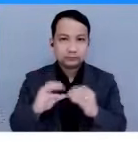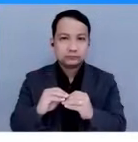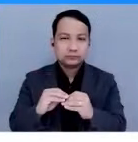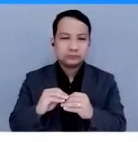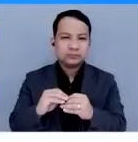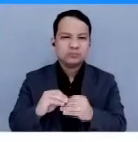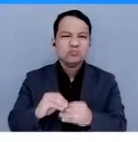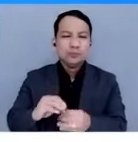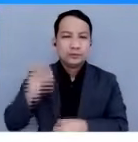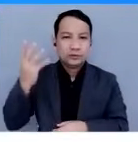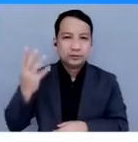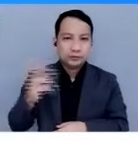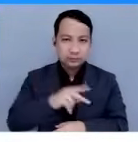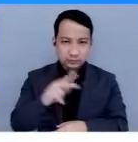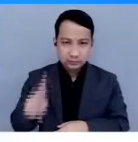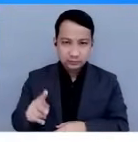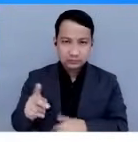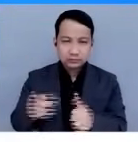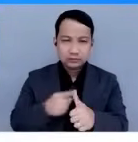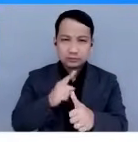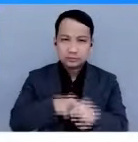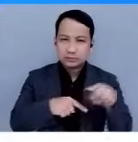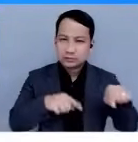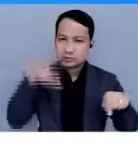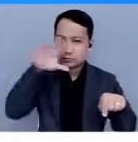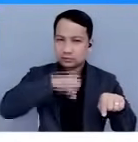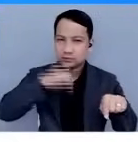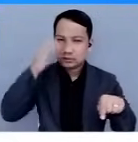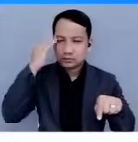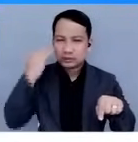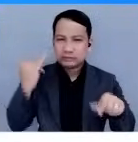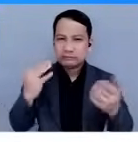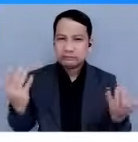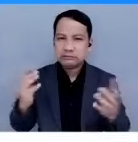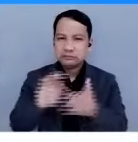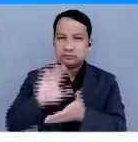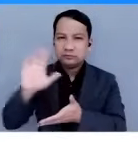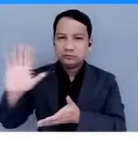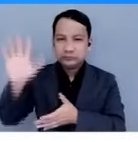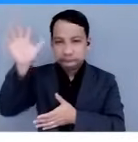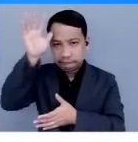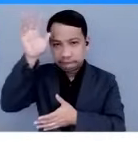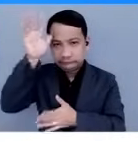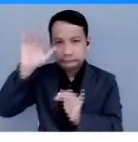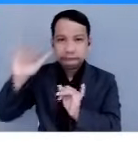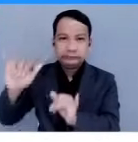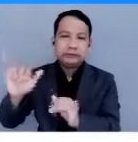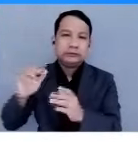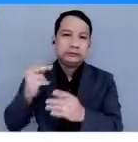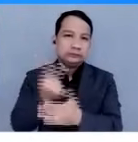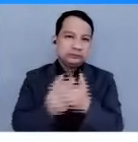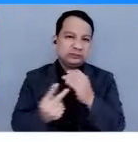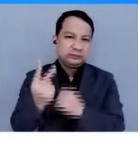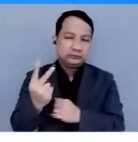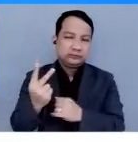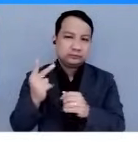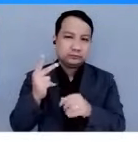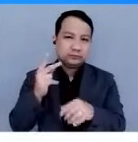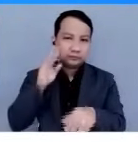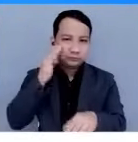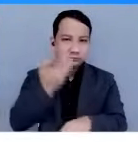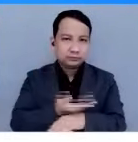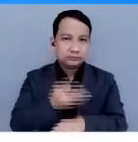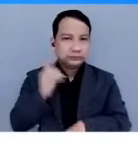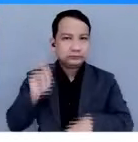Pampanga. Una pa raw inakala ng ina ng dalawang bata na nasa poder lang ng ama ang mga ito nang hindi na nakauwi.